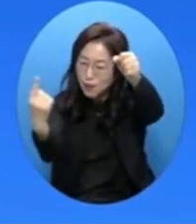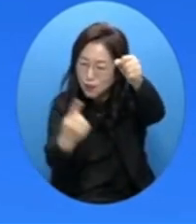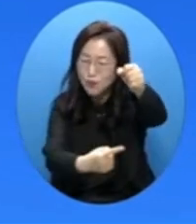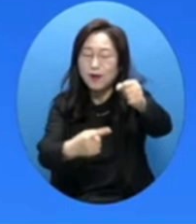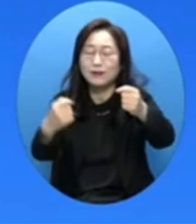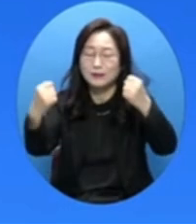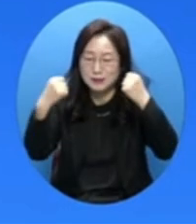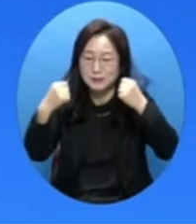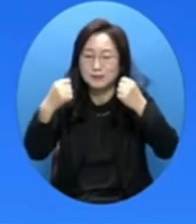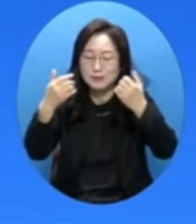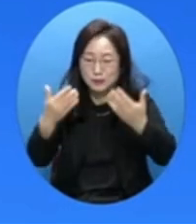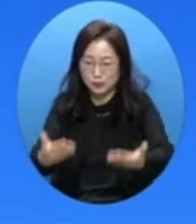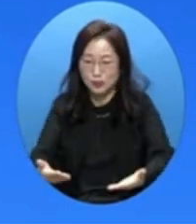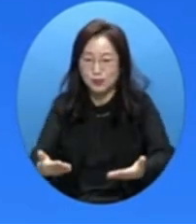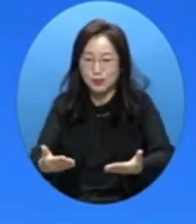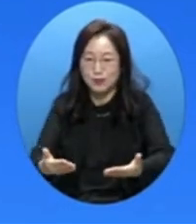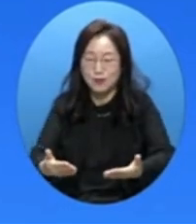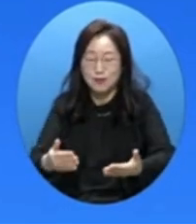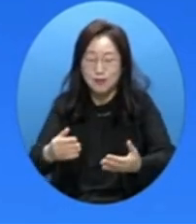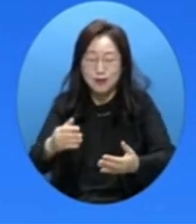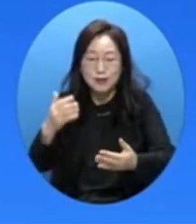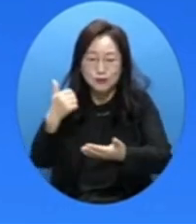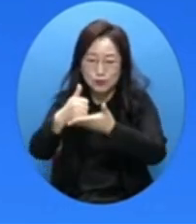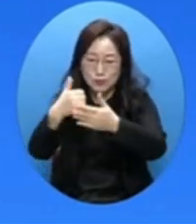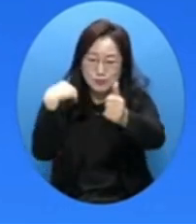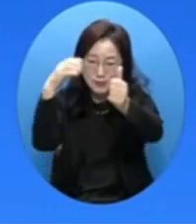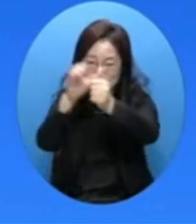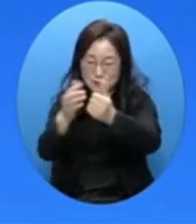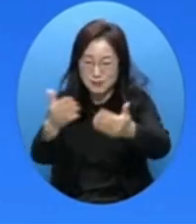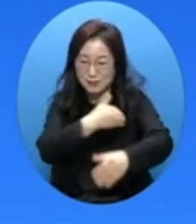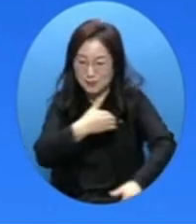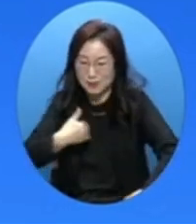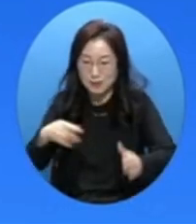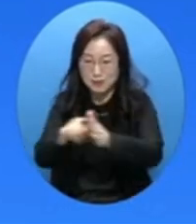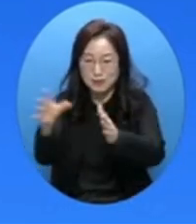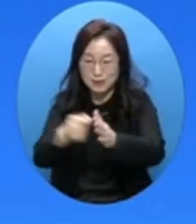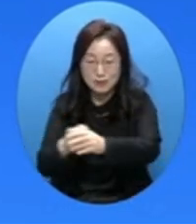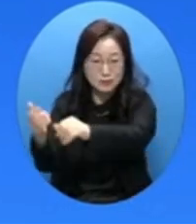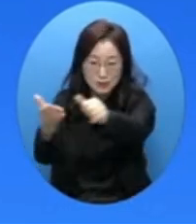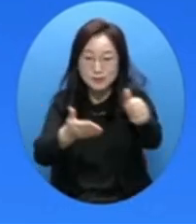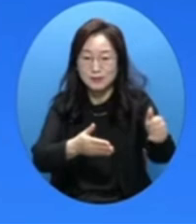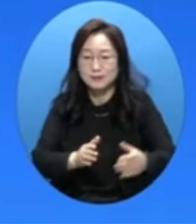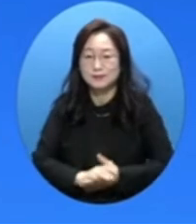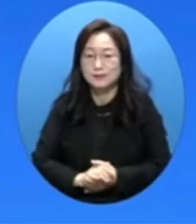얻고 주님께서 맡긴 사명을 잘 감당하며 믿음으로 나가는 우리 모두가 되어야 할 것입니다.